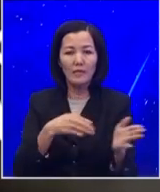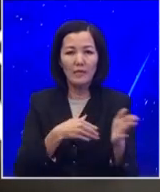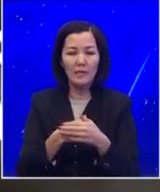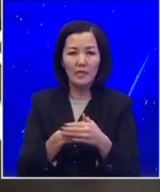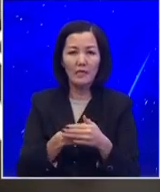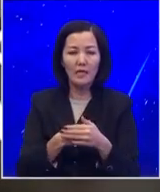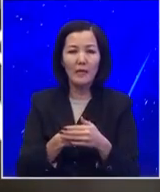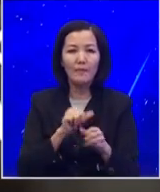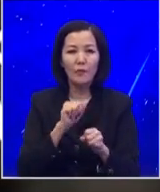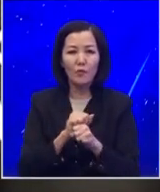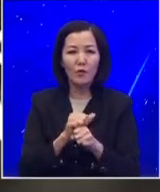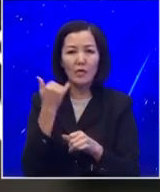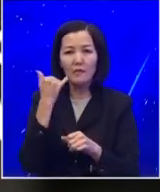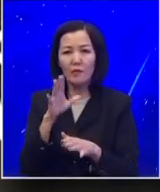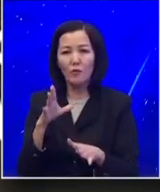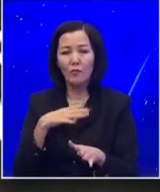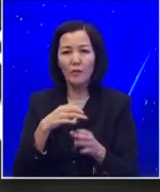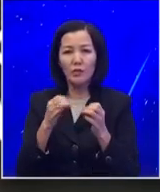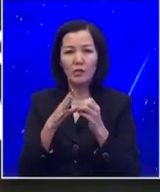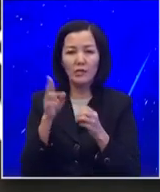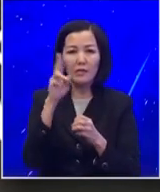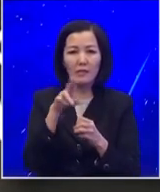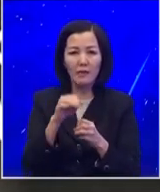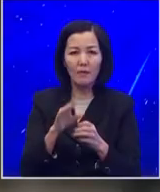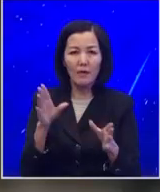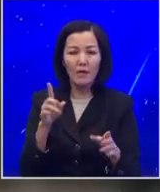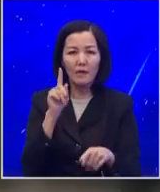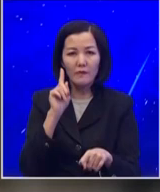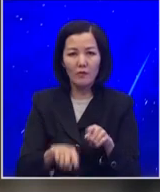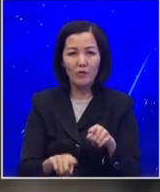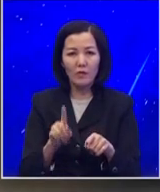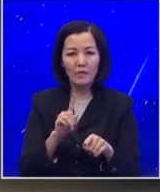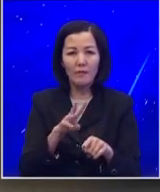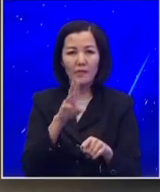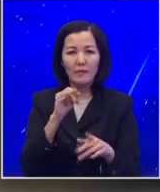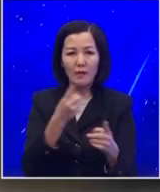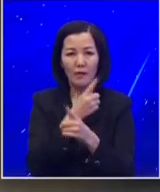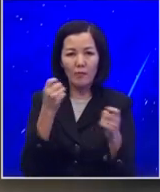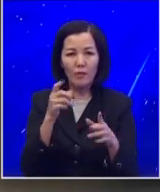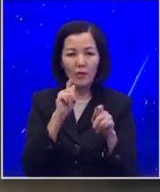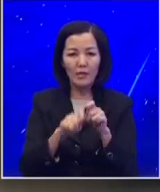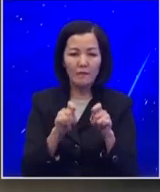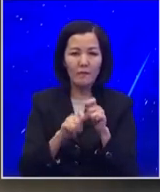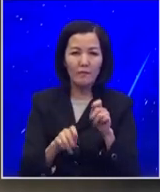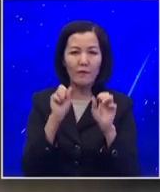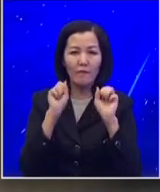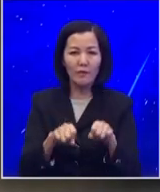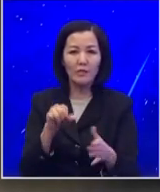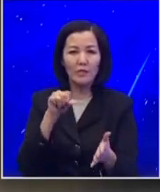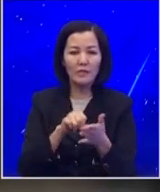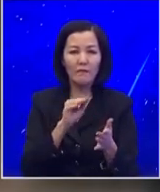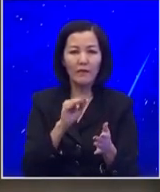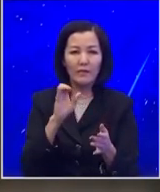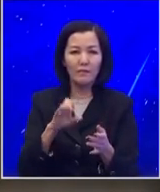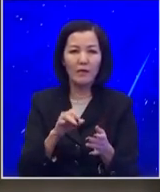улик. Звонок был якобы сделан 14 декабря. Вскоре западные СМИ опубликовали расследование о возможной